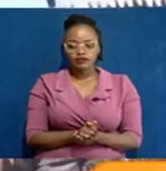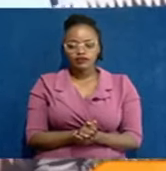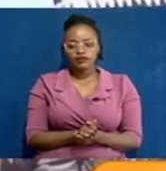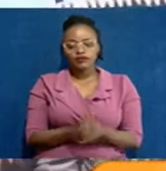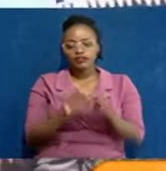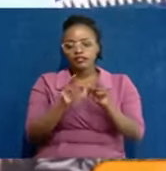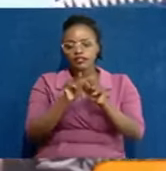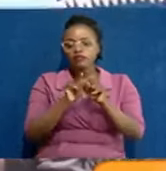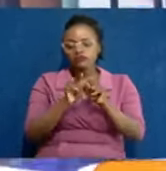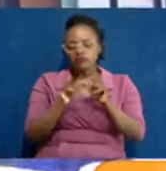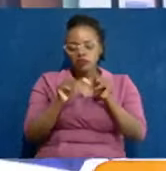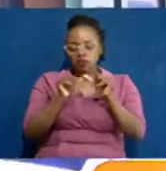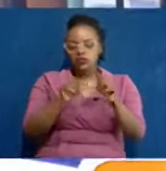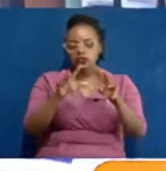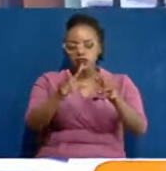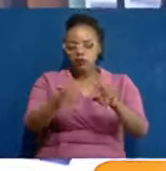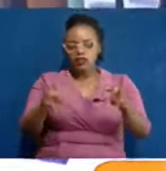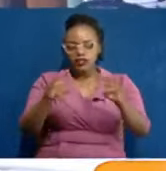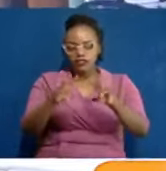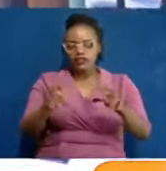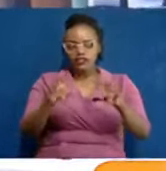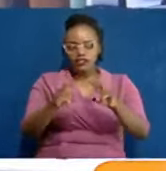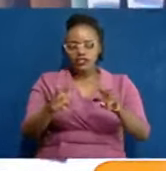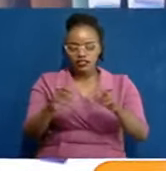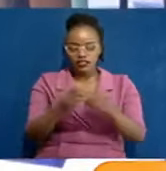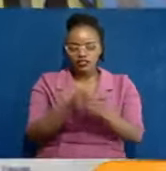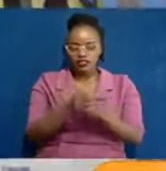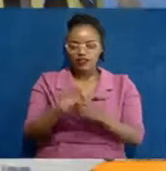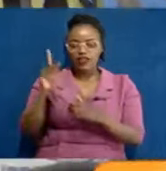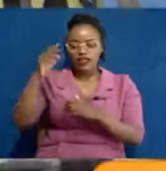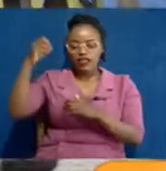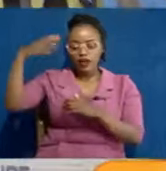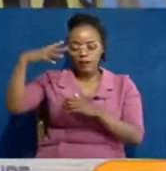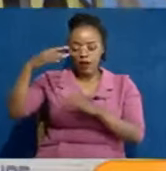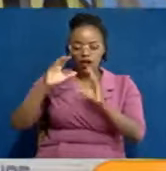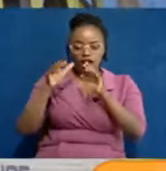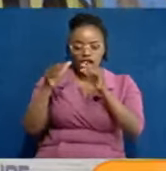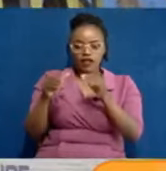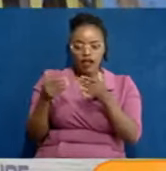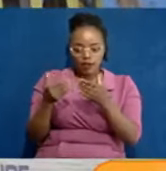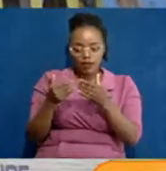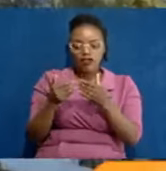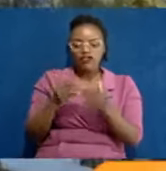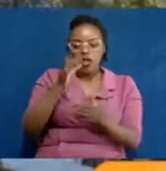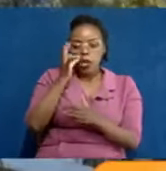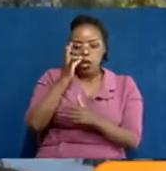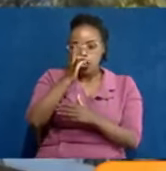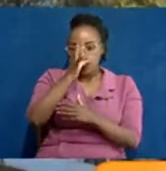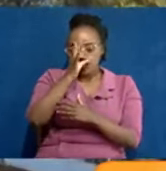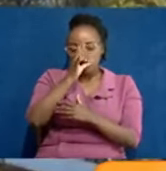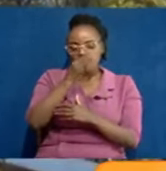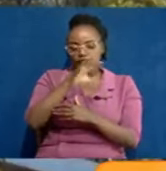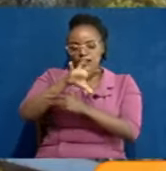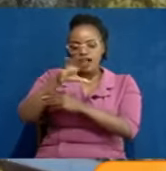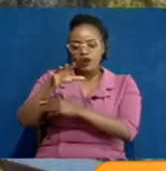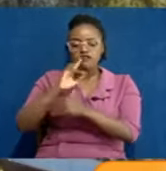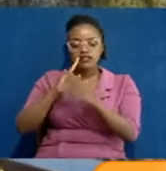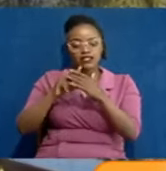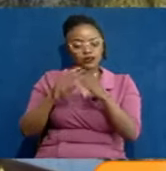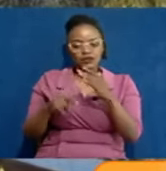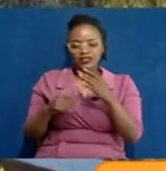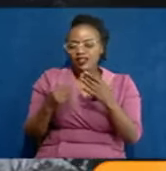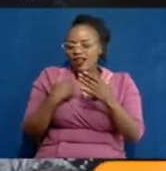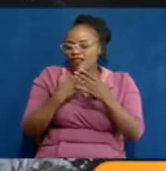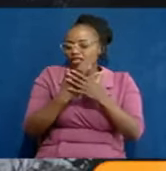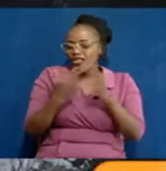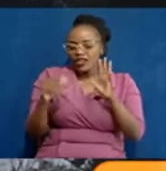Huku uchunguzi huu ukiendelea, kampuni ya Kenya Power tawi la Nyeri imesema kwamba